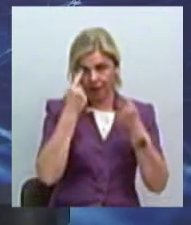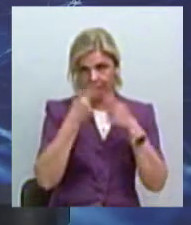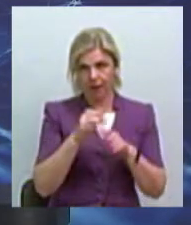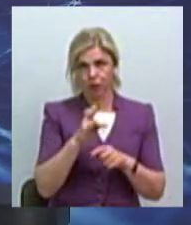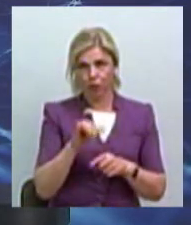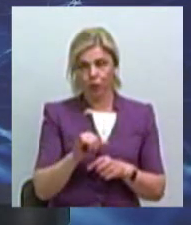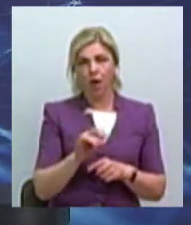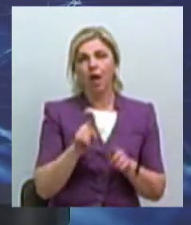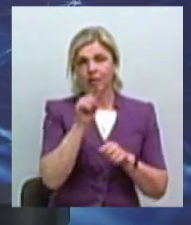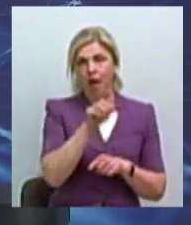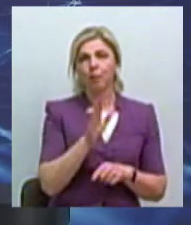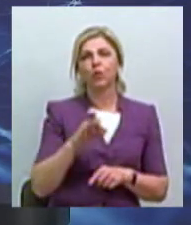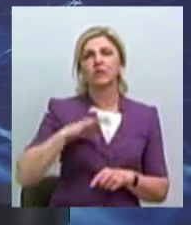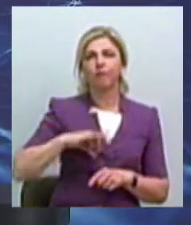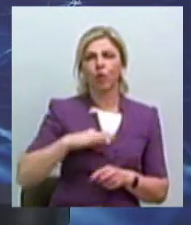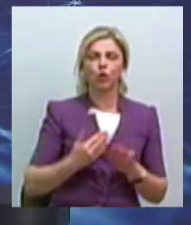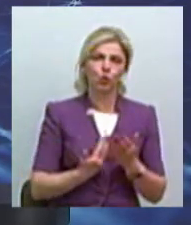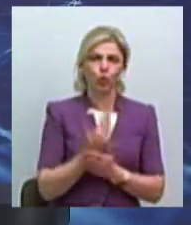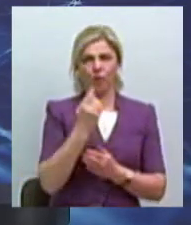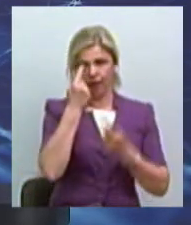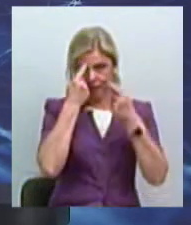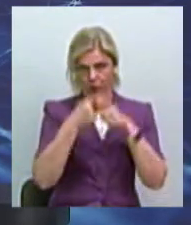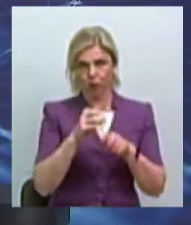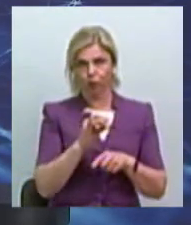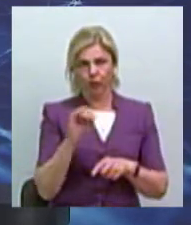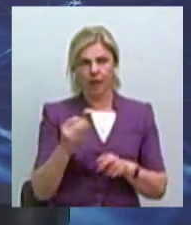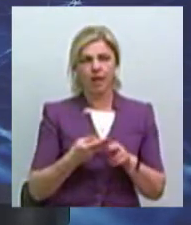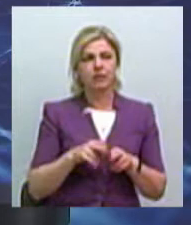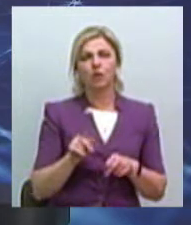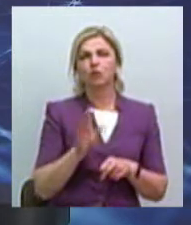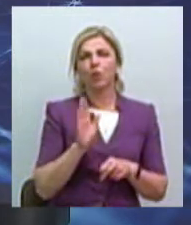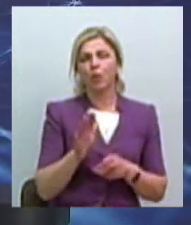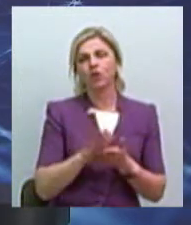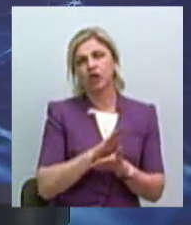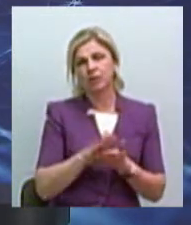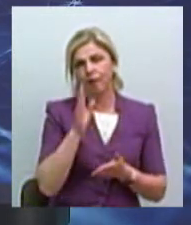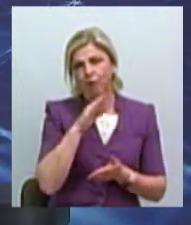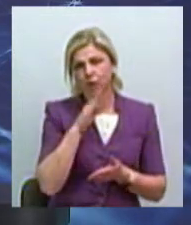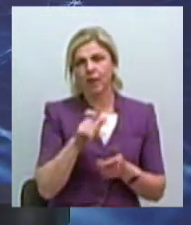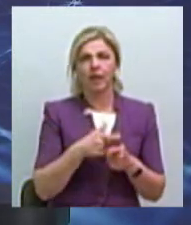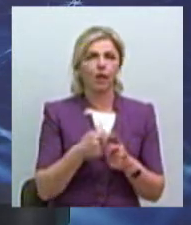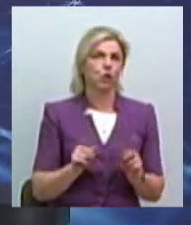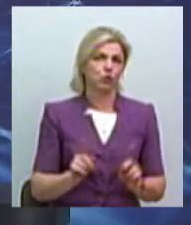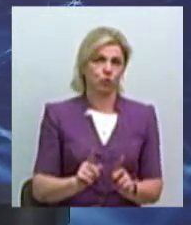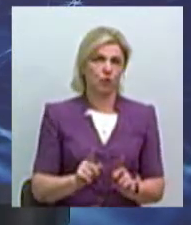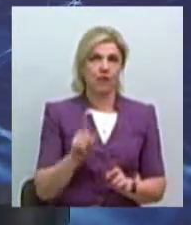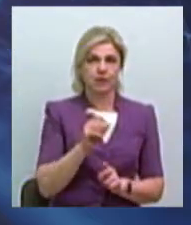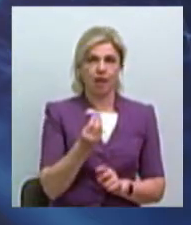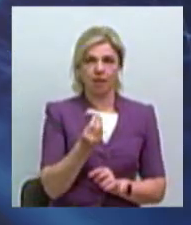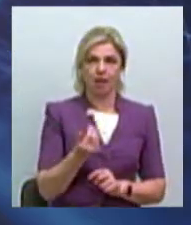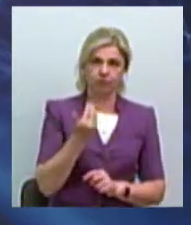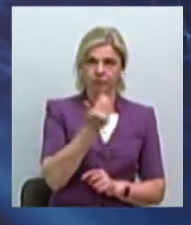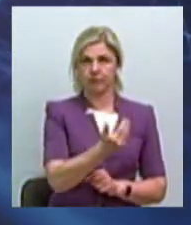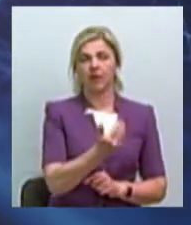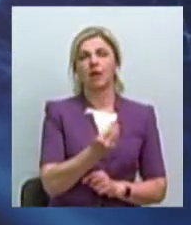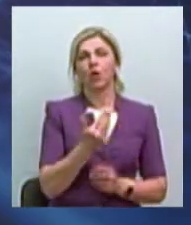будуть використовувати якісь новітні технології, я так думаю, це якась буде чи очистка води, чи... Тобто за рахунок коштів